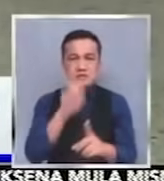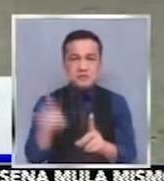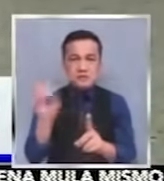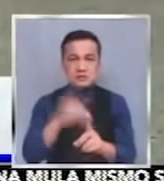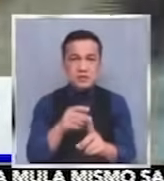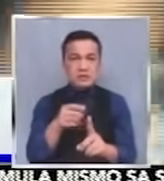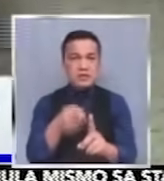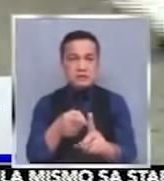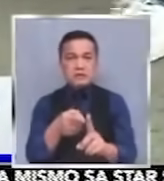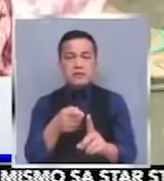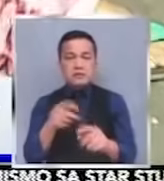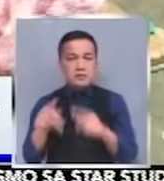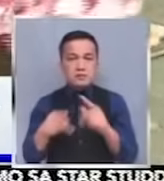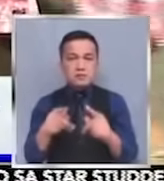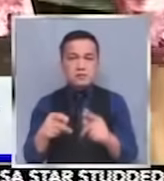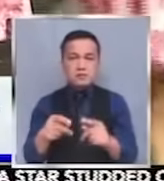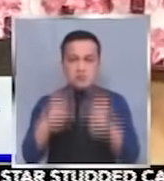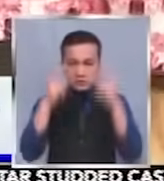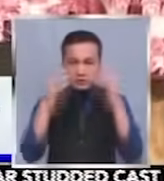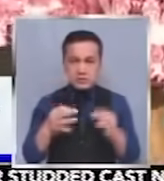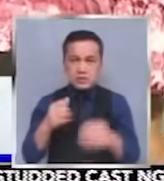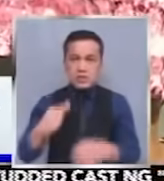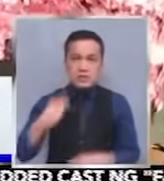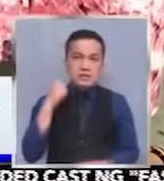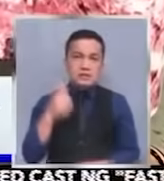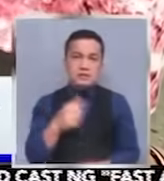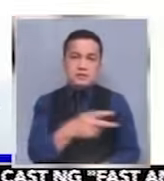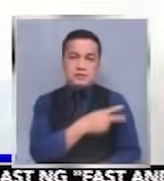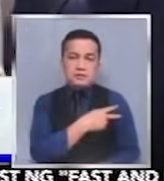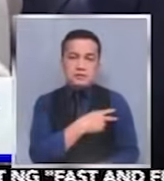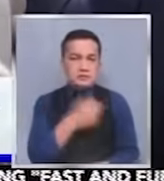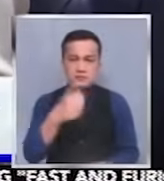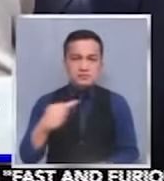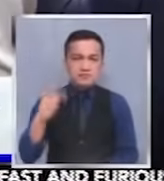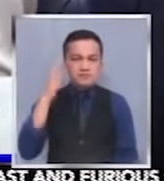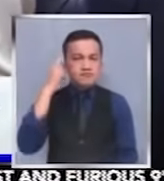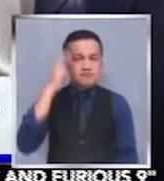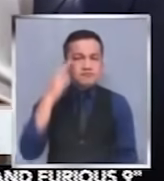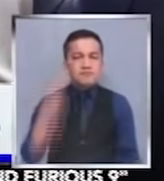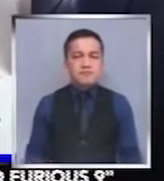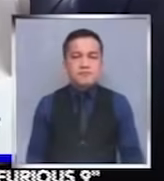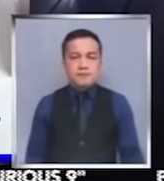mga taong piniling di magpabakuna sa anumang dahilan.